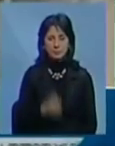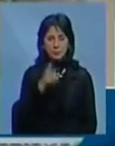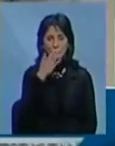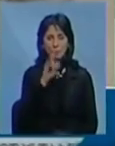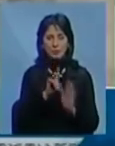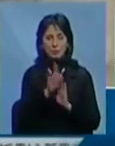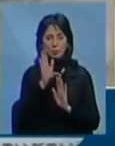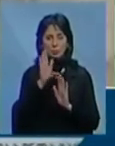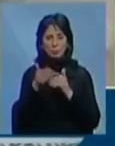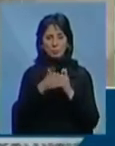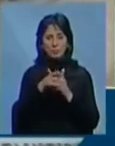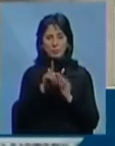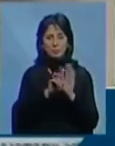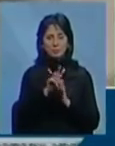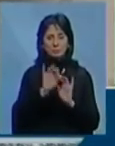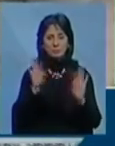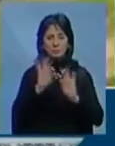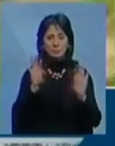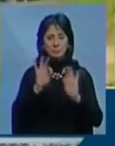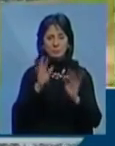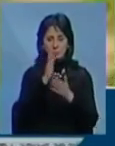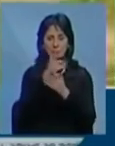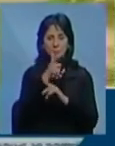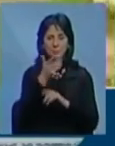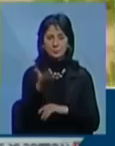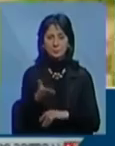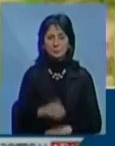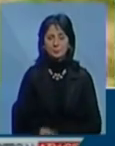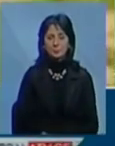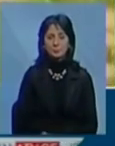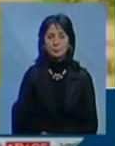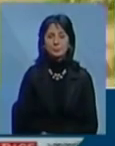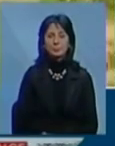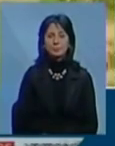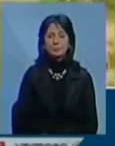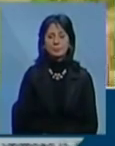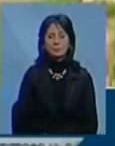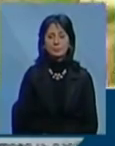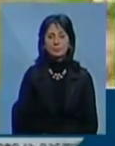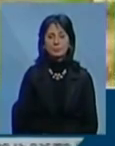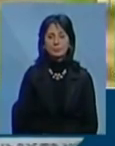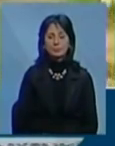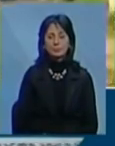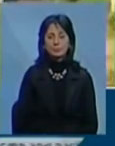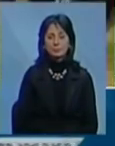ჩვენ კატში ხედავთ რომ უკვე იწება ბრიფინგი და ჩვენ მას პირდაპირ ეთერში გთავაზობთ.